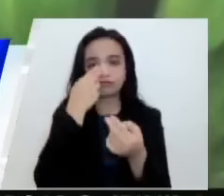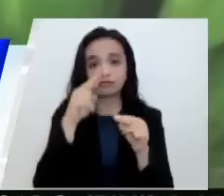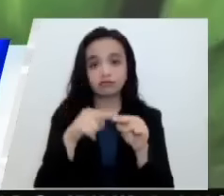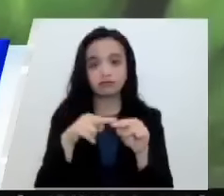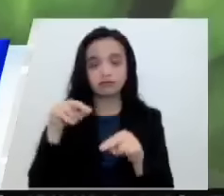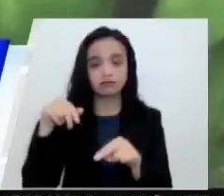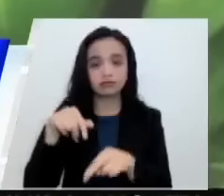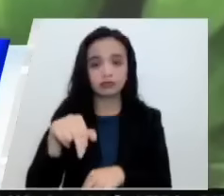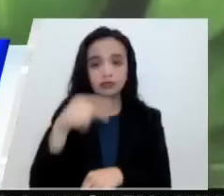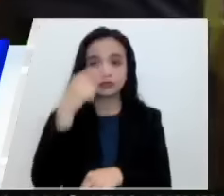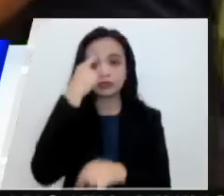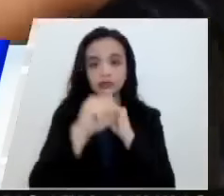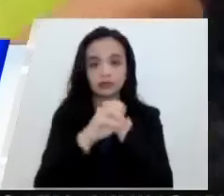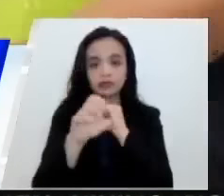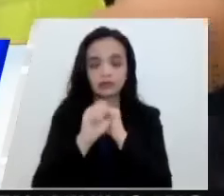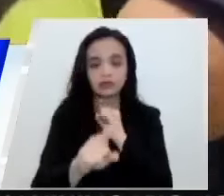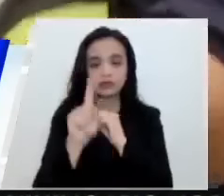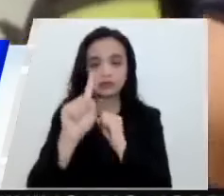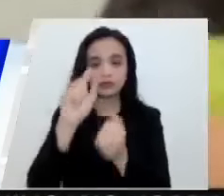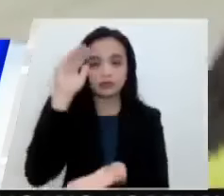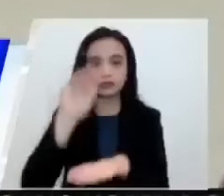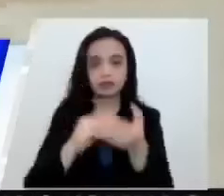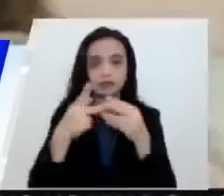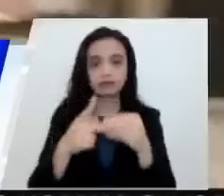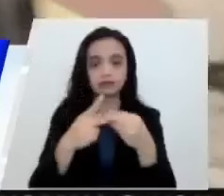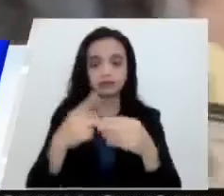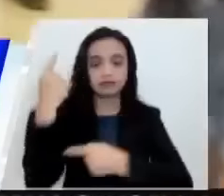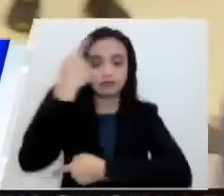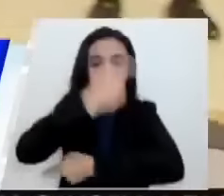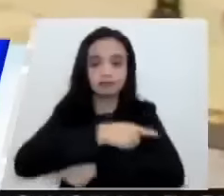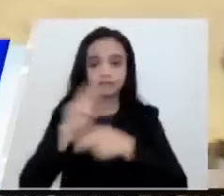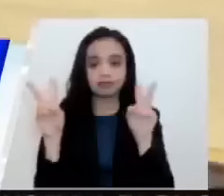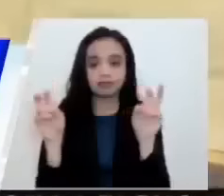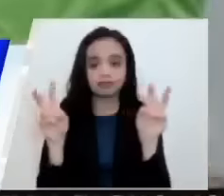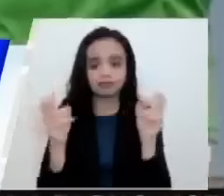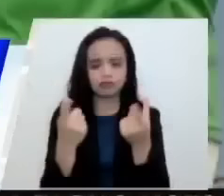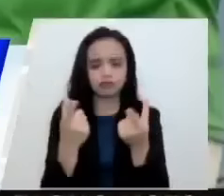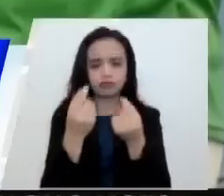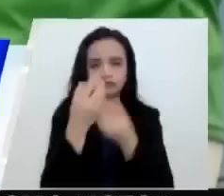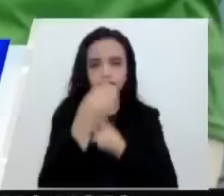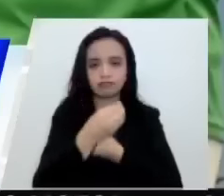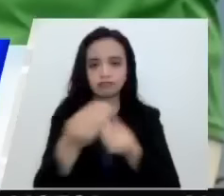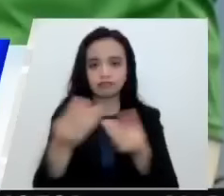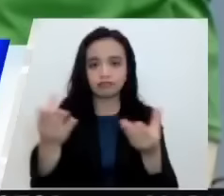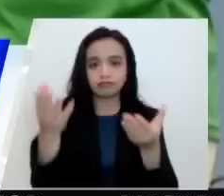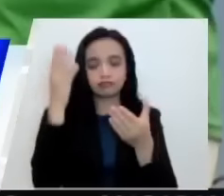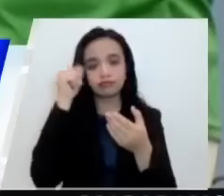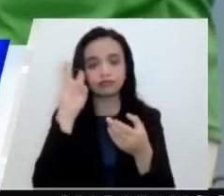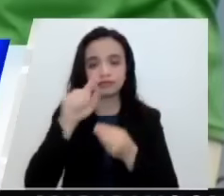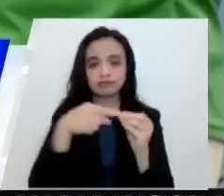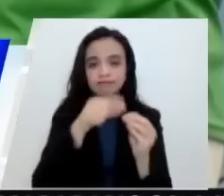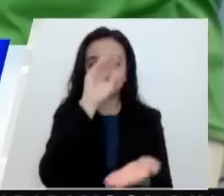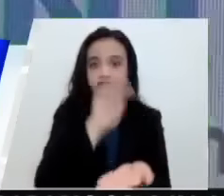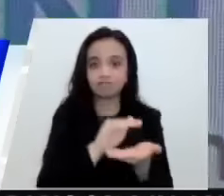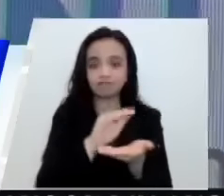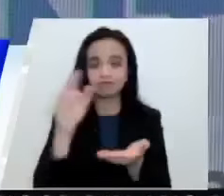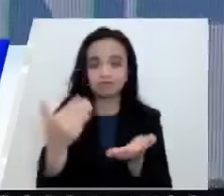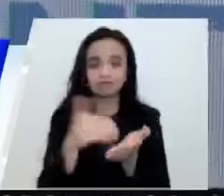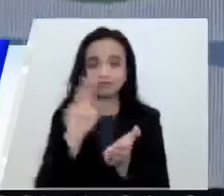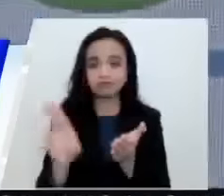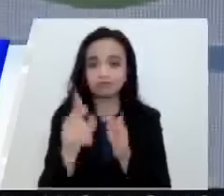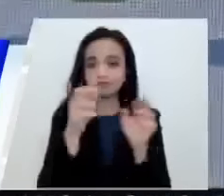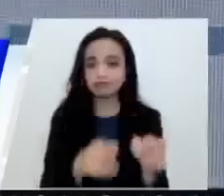Less Plastic a Day. Layo nito na ipalaganap ang awareness tungkol sa pag-reduce, reuse at recycle ng mga plastic mula